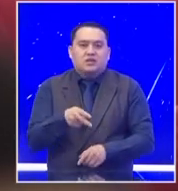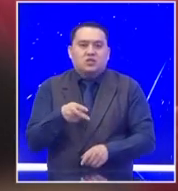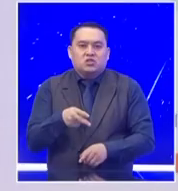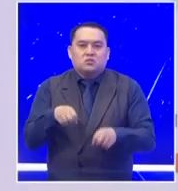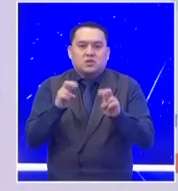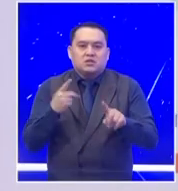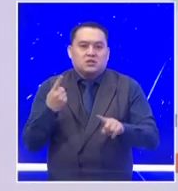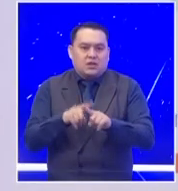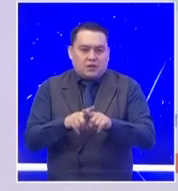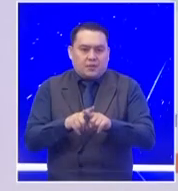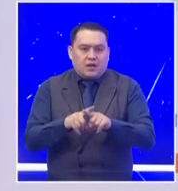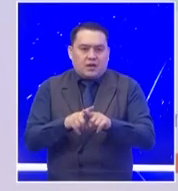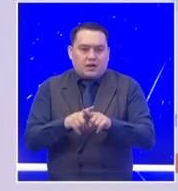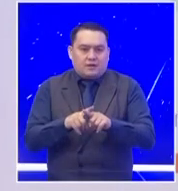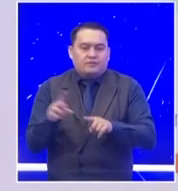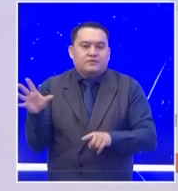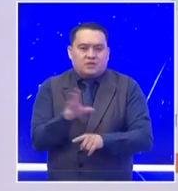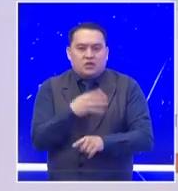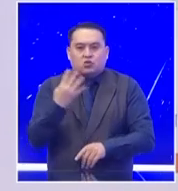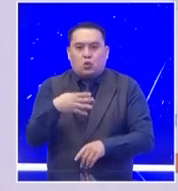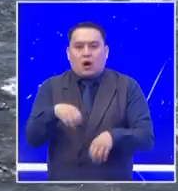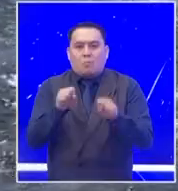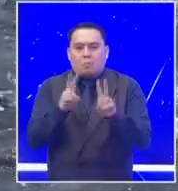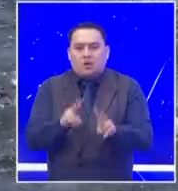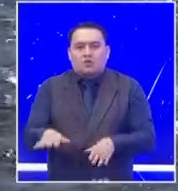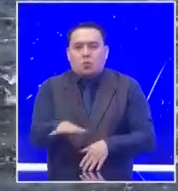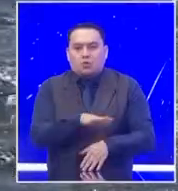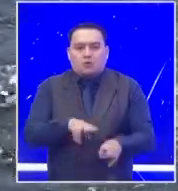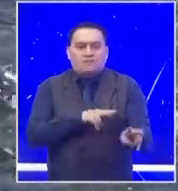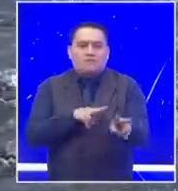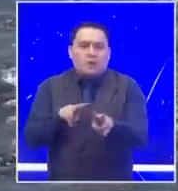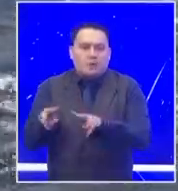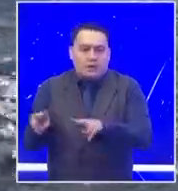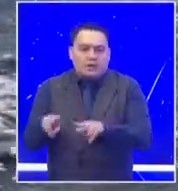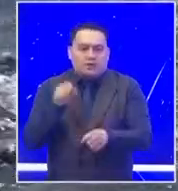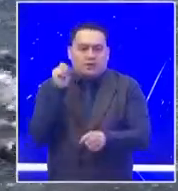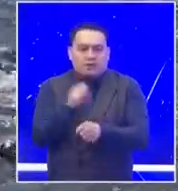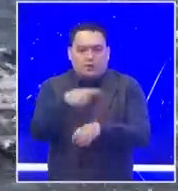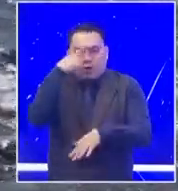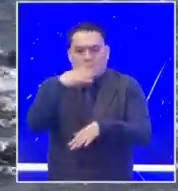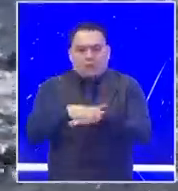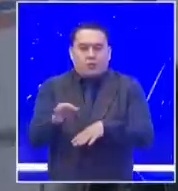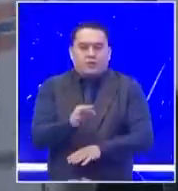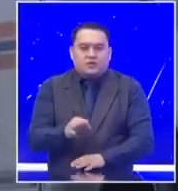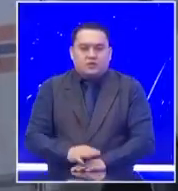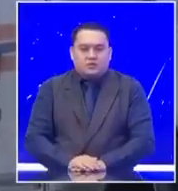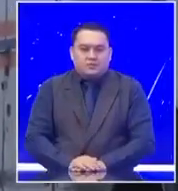2000 единиц техники. Держать все 40 опасных участков под пристальным контролем поручил Амандык Баталов.